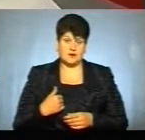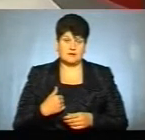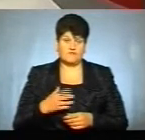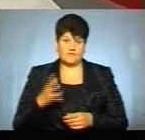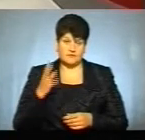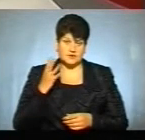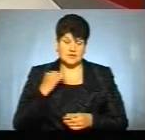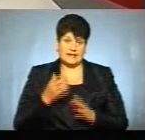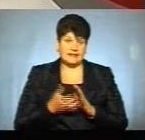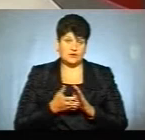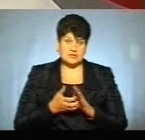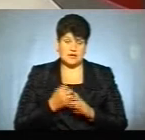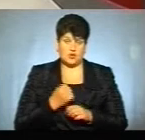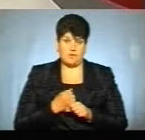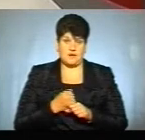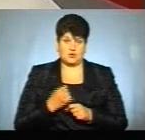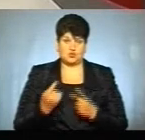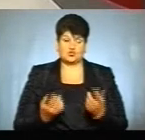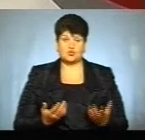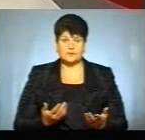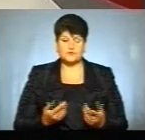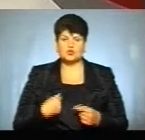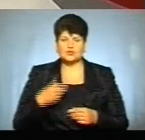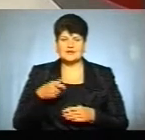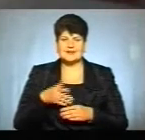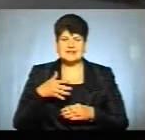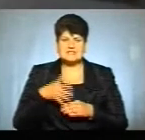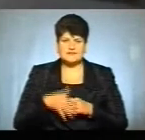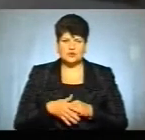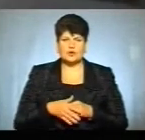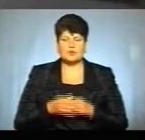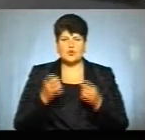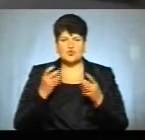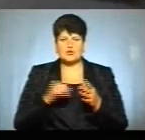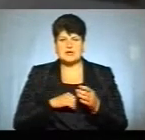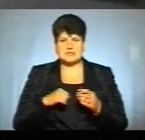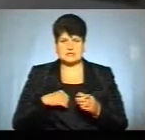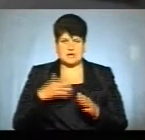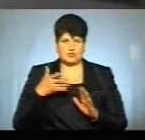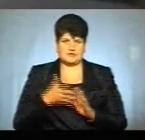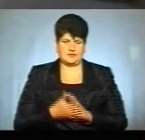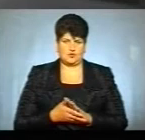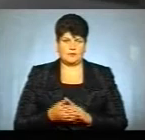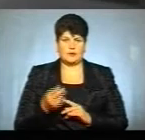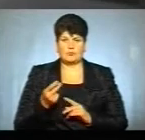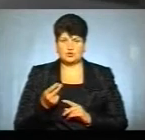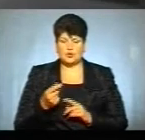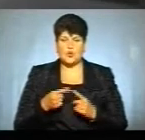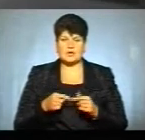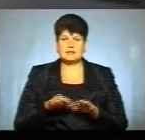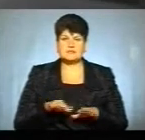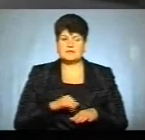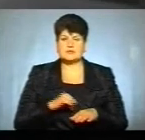рахую, недостатньо працюють. Тобто тут є свідомість, культура і самосвідомість. По-друге, органи